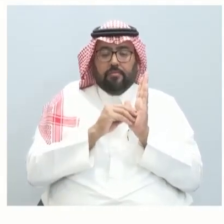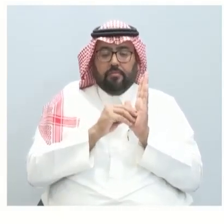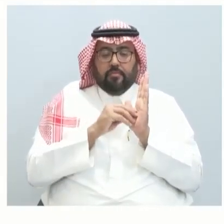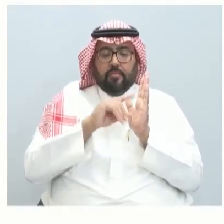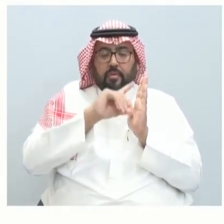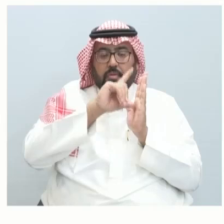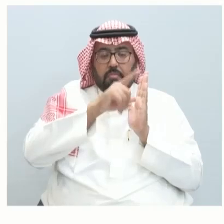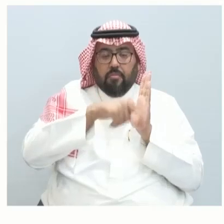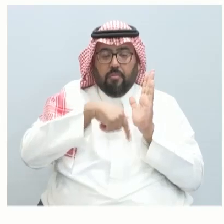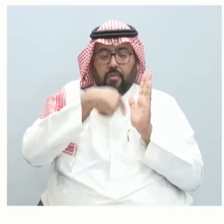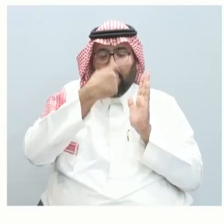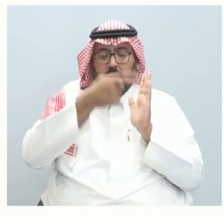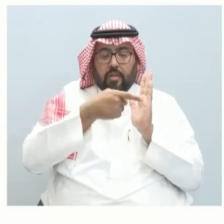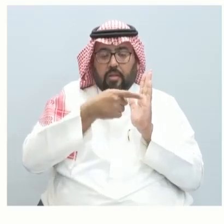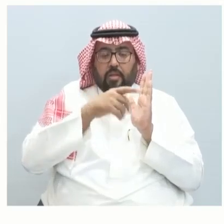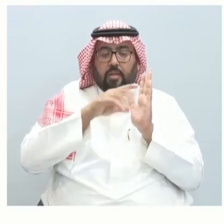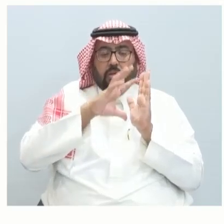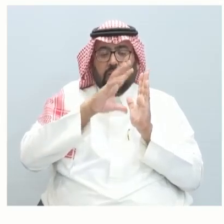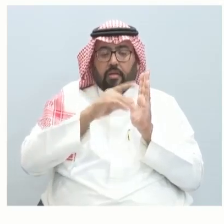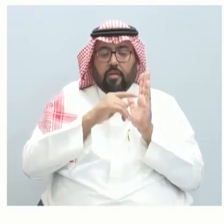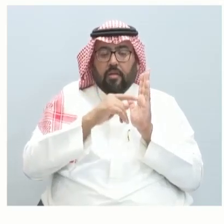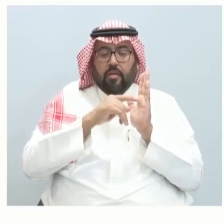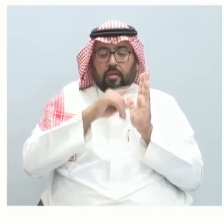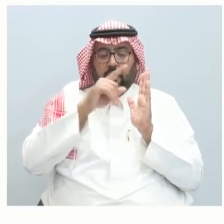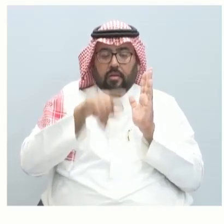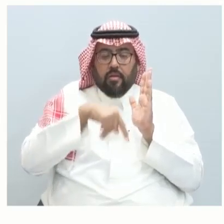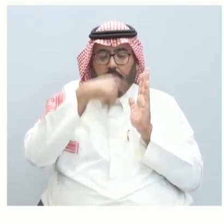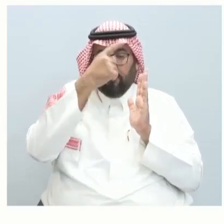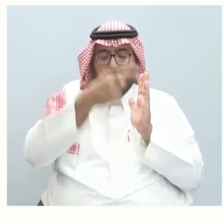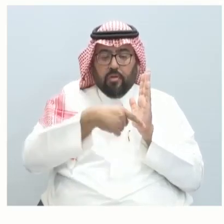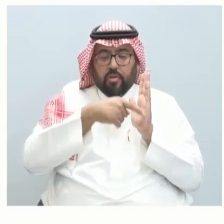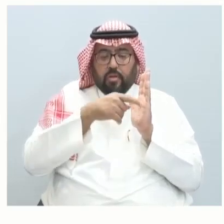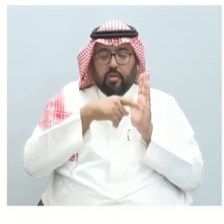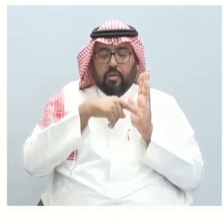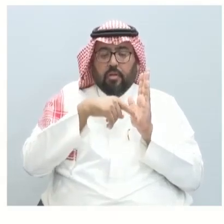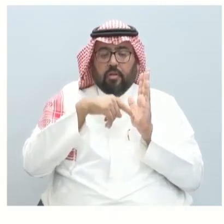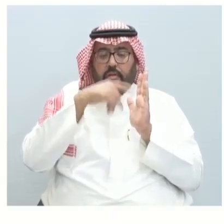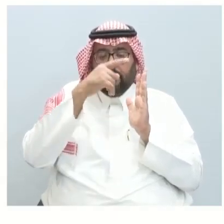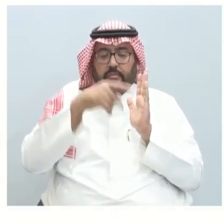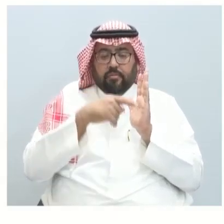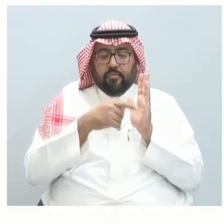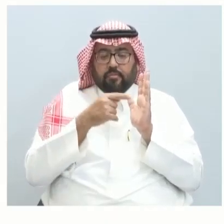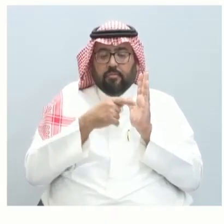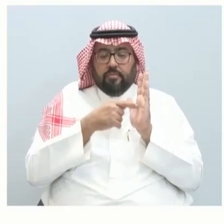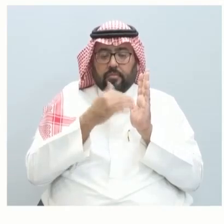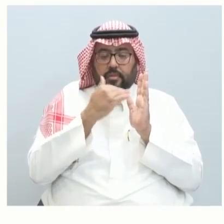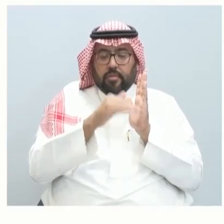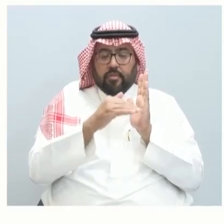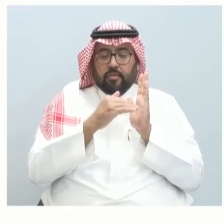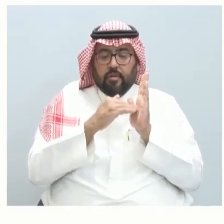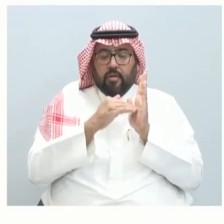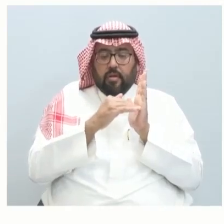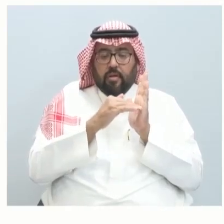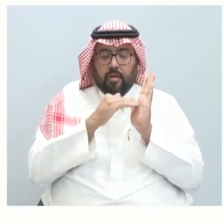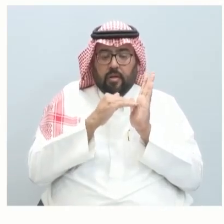محيط الدائره هي المسافه حول الدائره اذا محيطها هي المسافه حول الدائره نصف القطر هو